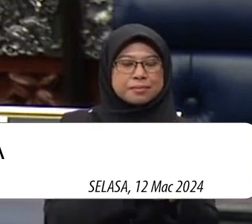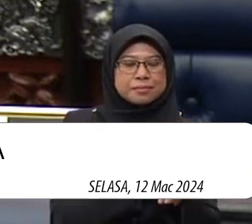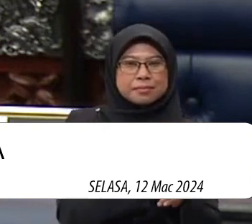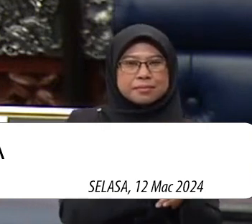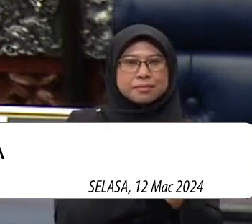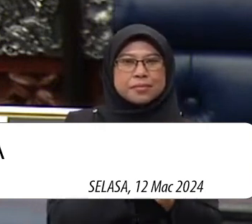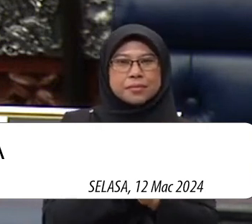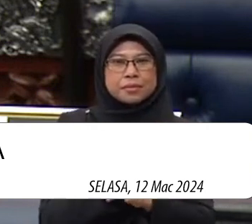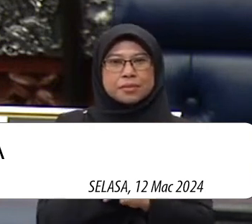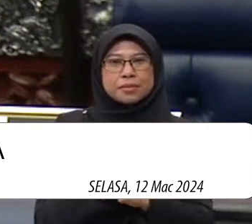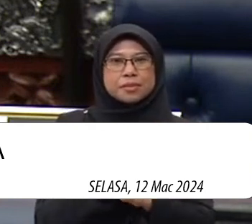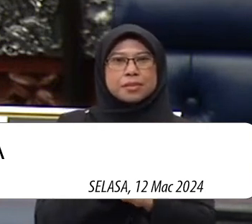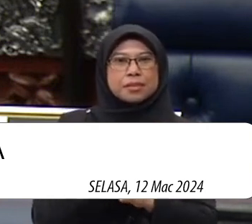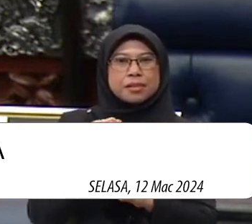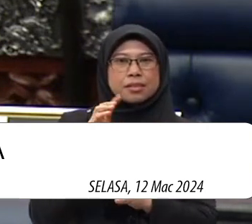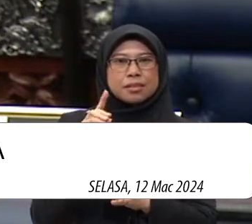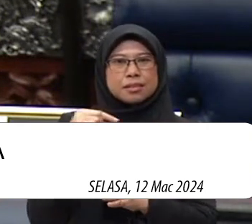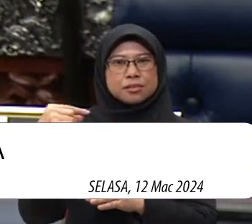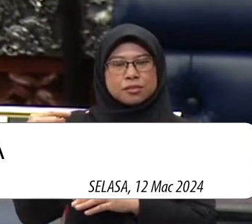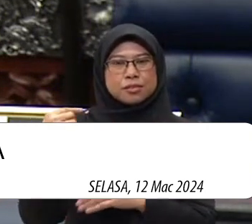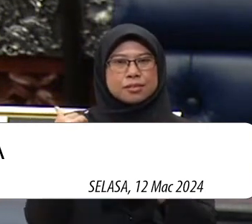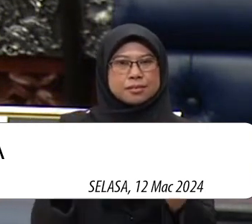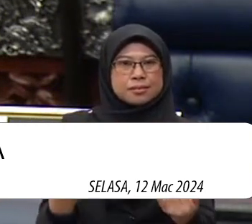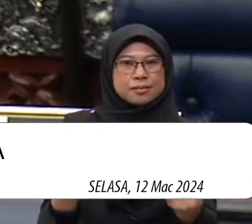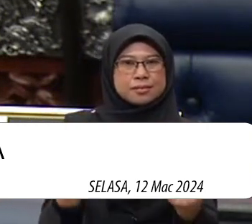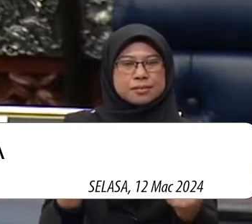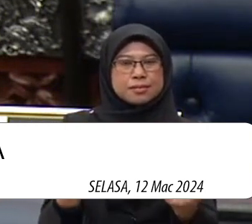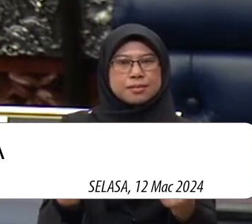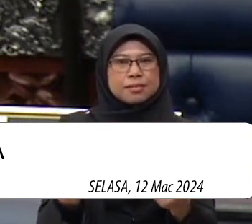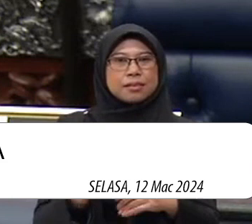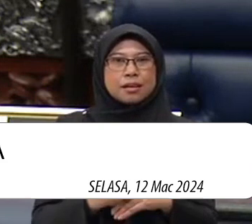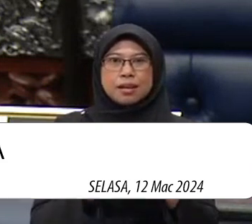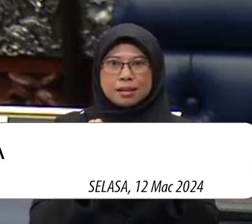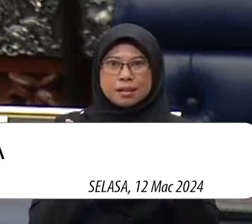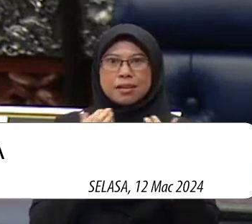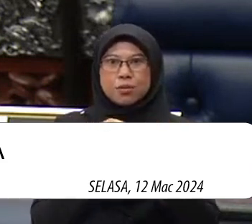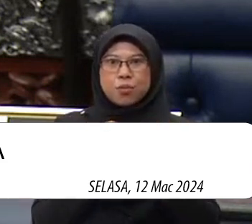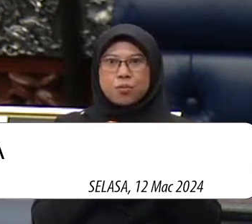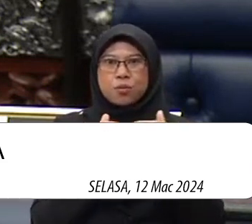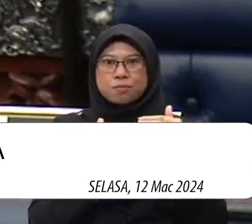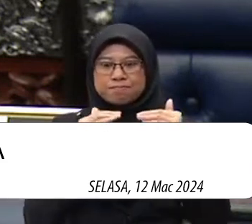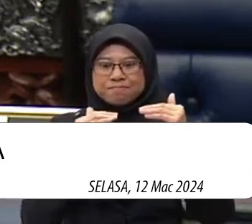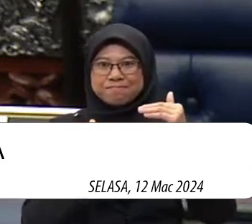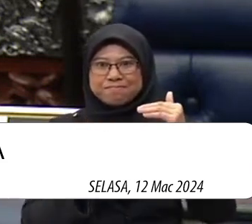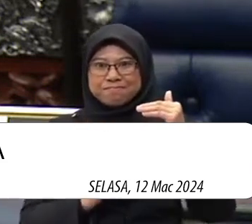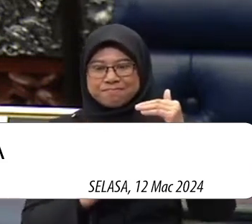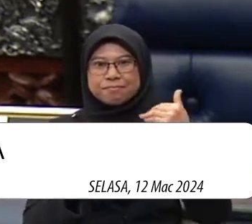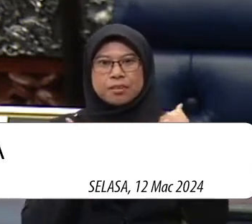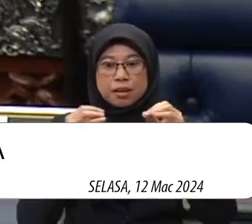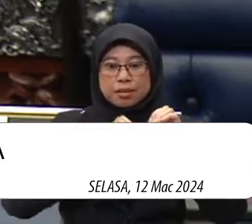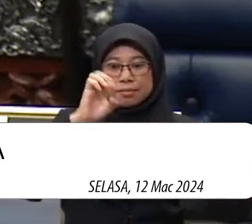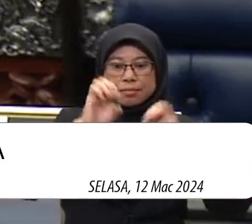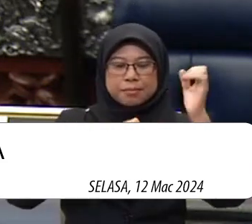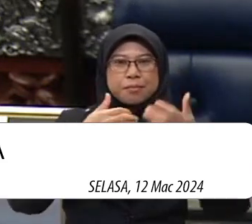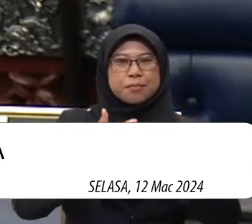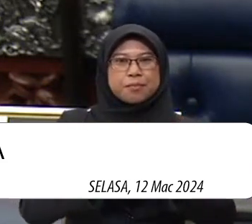bidang sdg-nya yang sekarang ini diletakkan dalam impact ranking dia ada dia ada dia ada apa nama penilaian baru